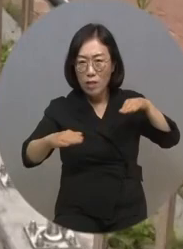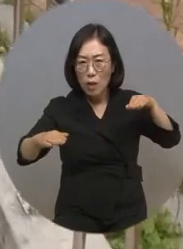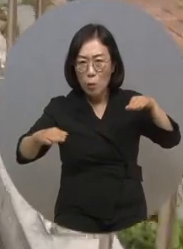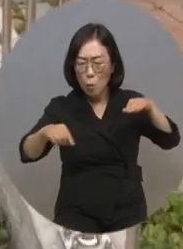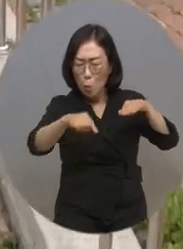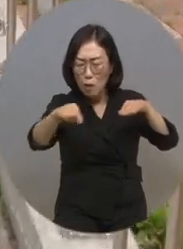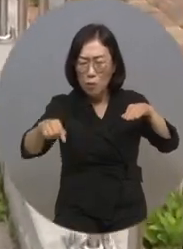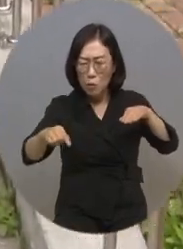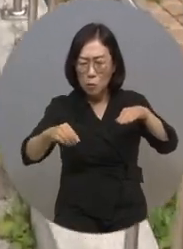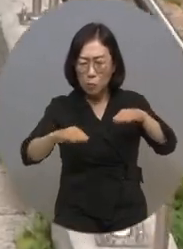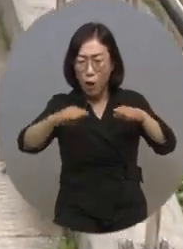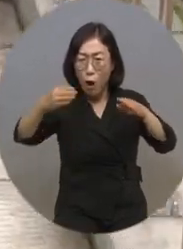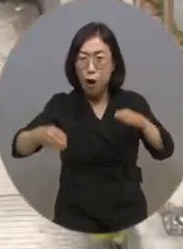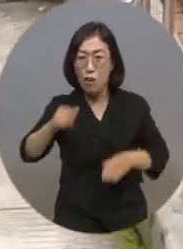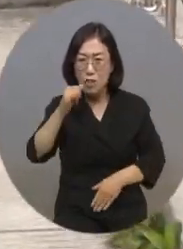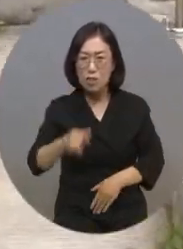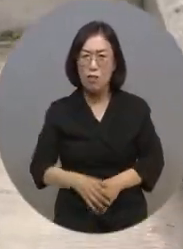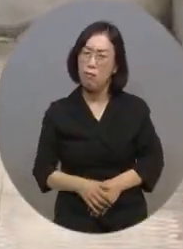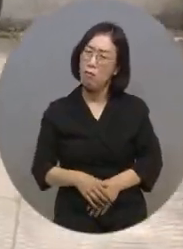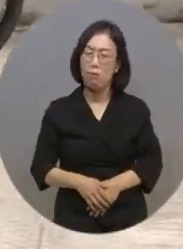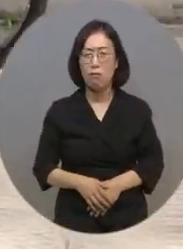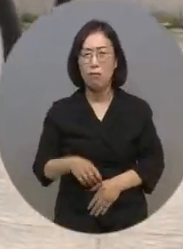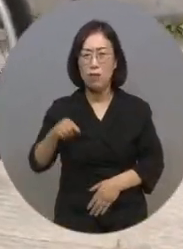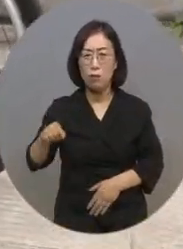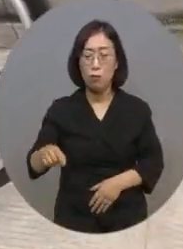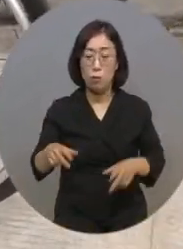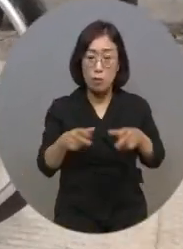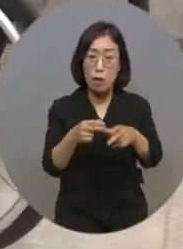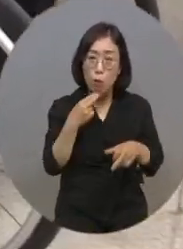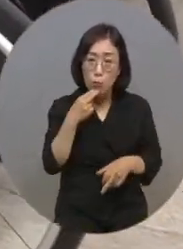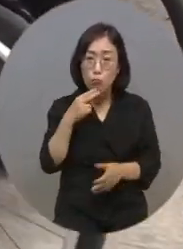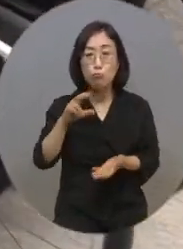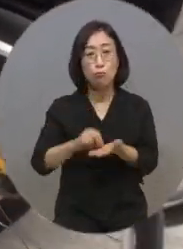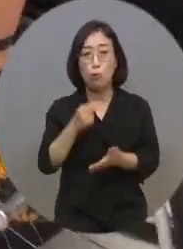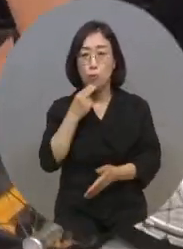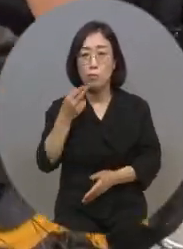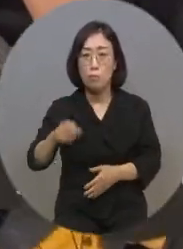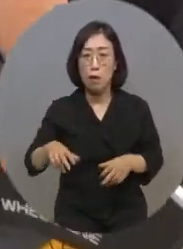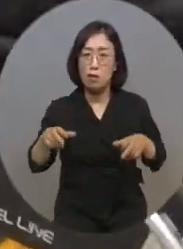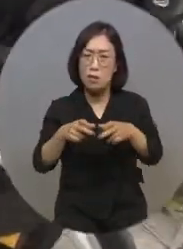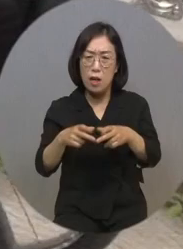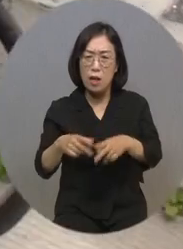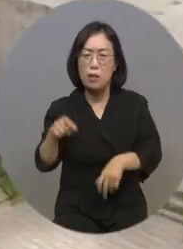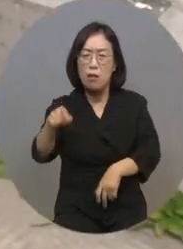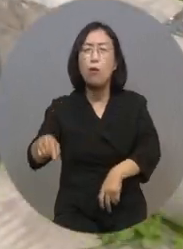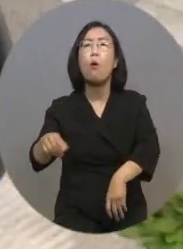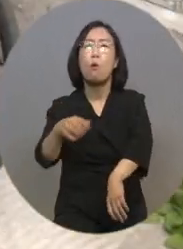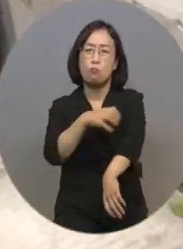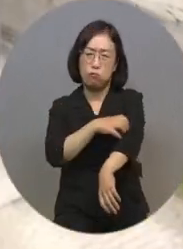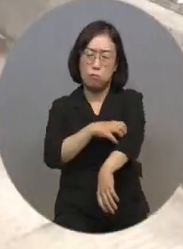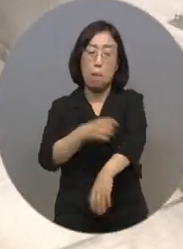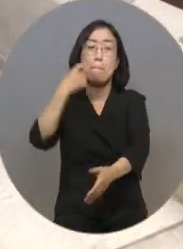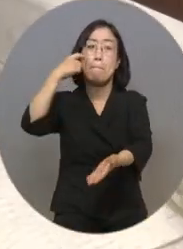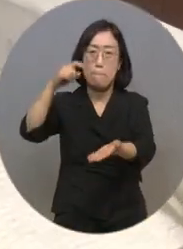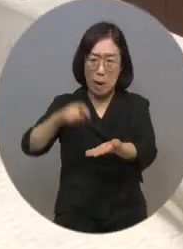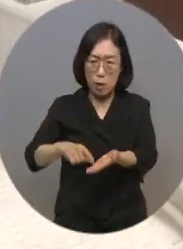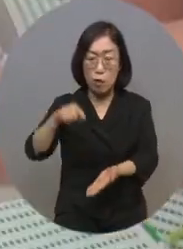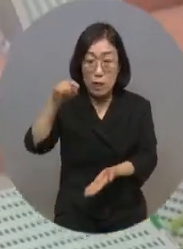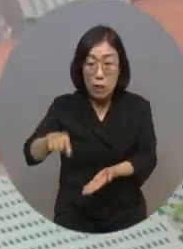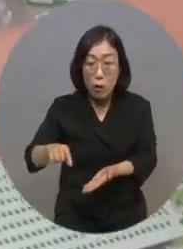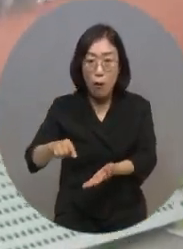턱이 비장애인에게는 아무 문제도 되지 않지만 장애인에게는 위험할 수 있다는 것을 알리기도